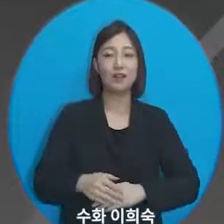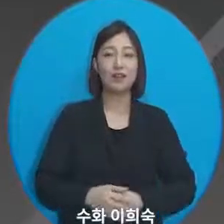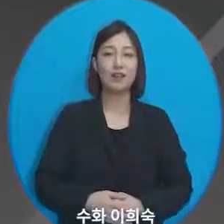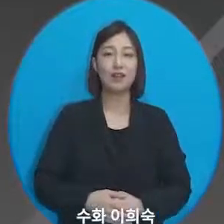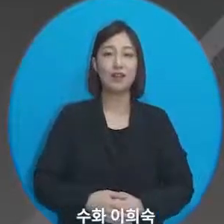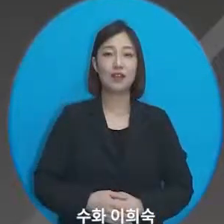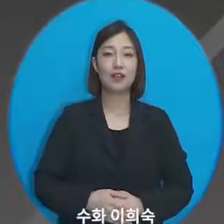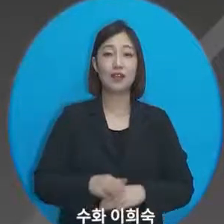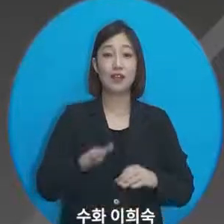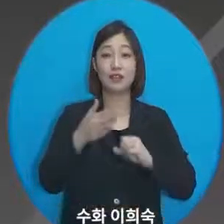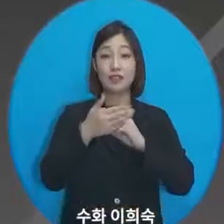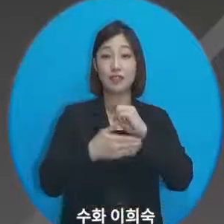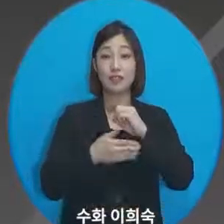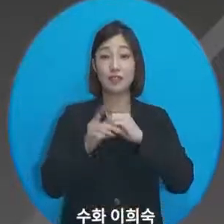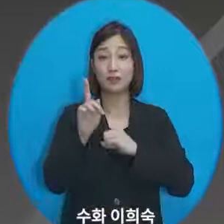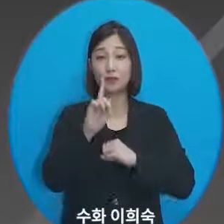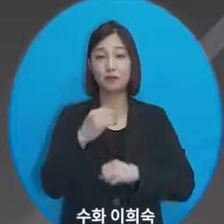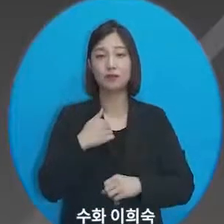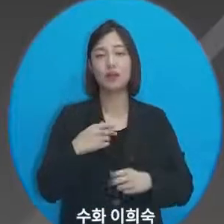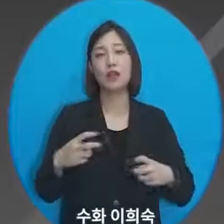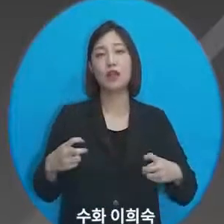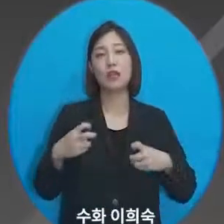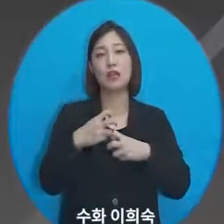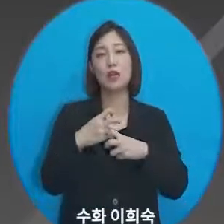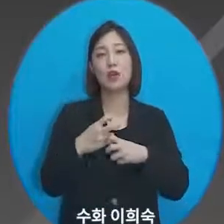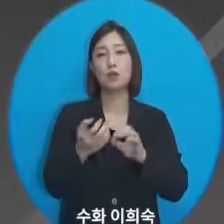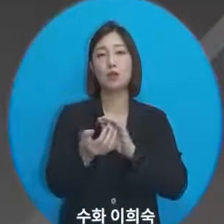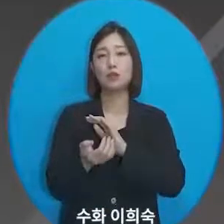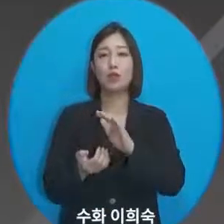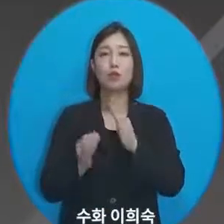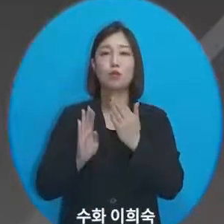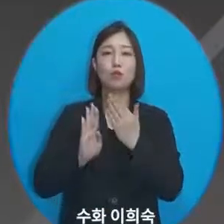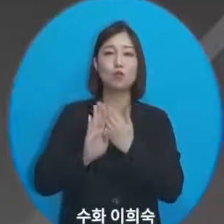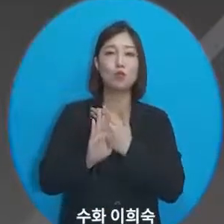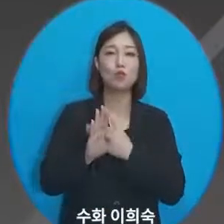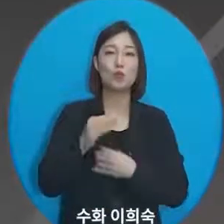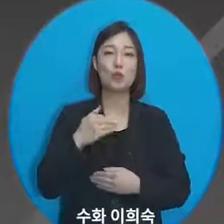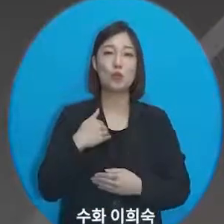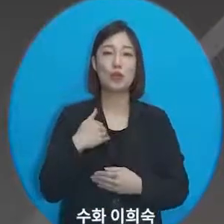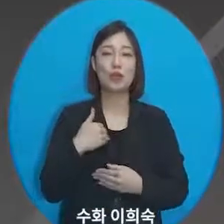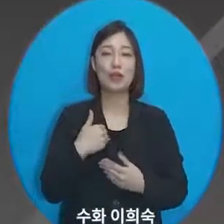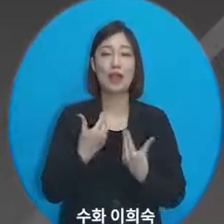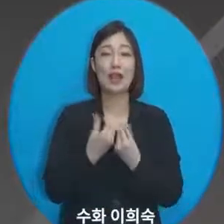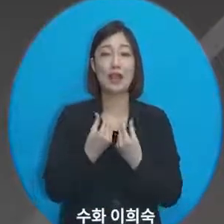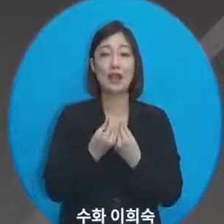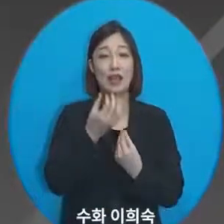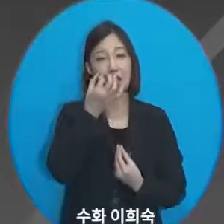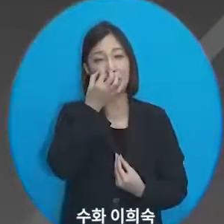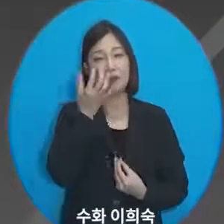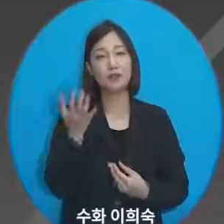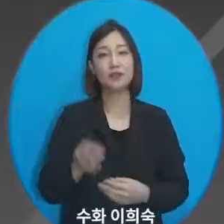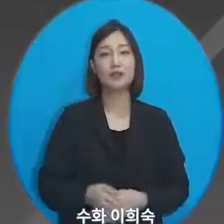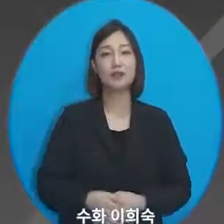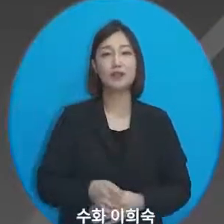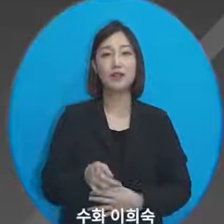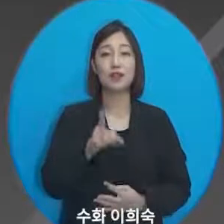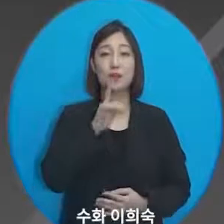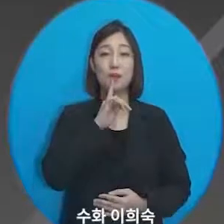이거는 제가 사고 전에 찍은 사진과 현재 찍은 사진을 한 장의 사진으로 비교한 겁니다. 말씀드리면